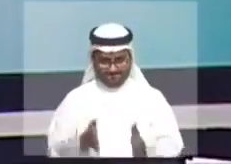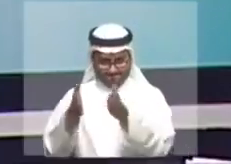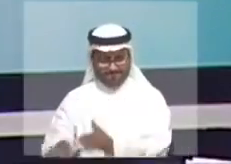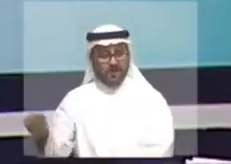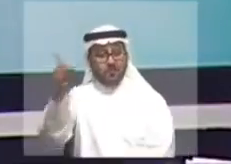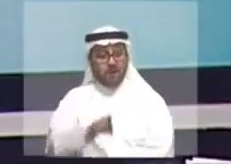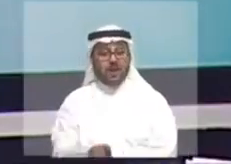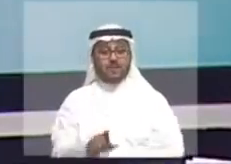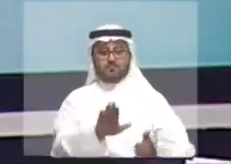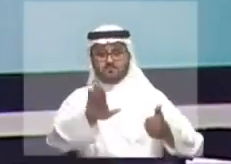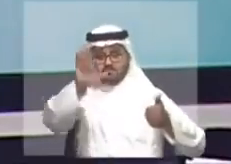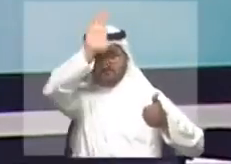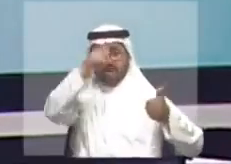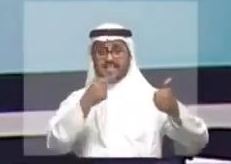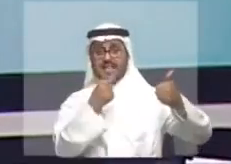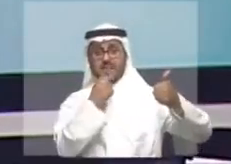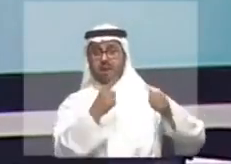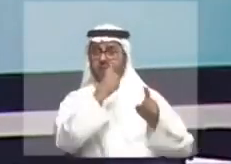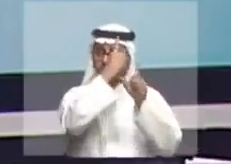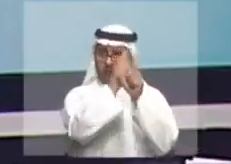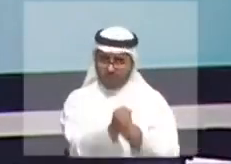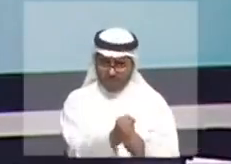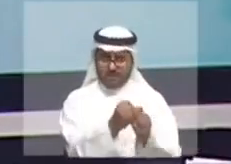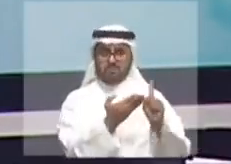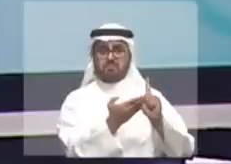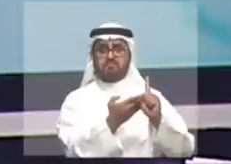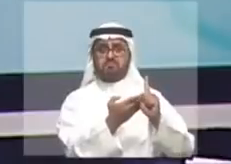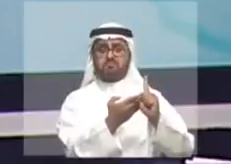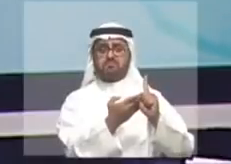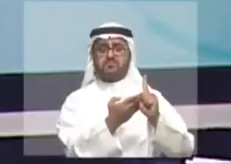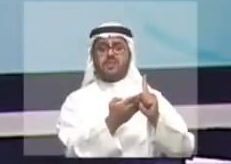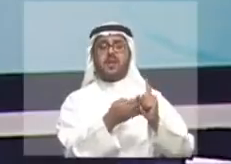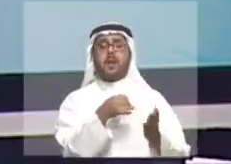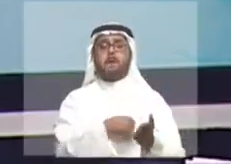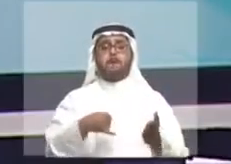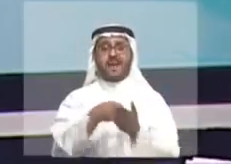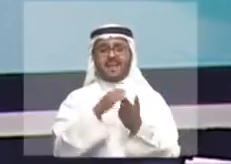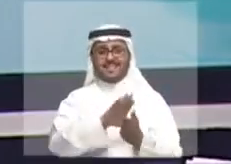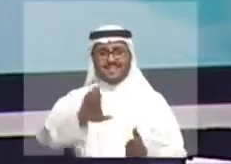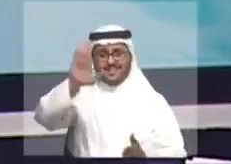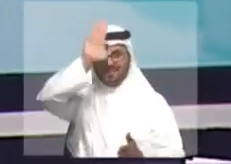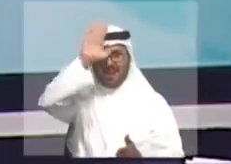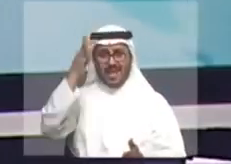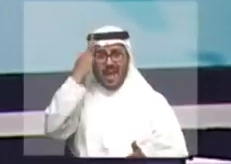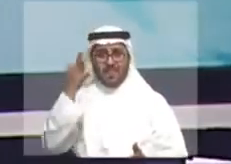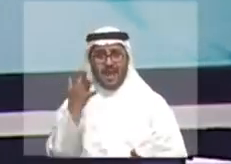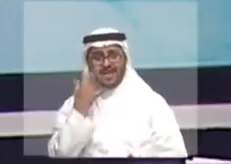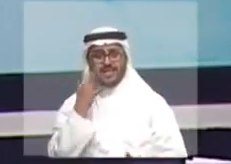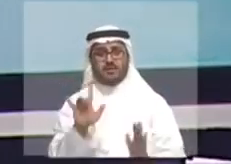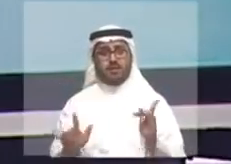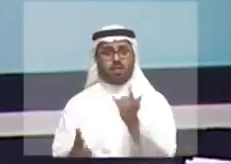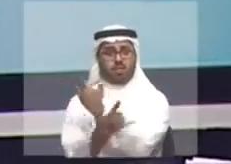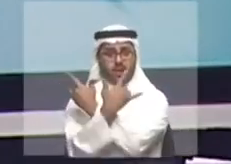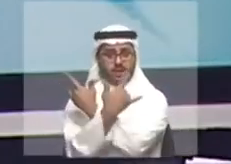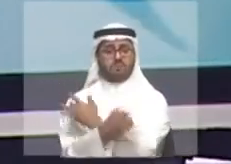كما التقى خادم الحرمين الشريفين الملك سلمان بن عبد العزيز آل سعود يحفظه الله في مركز الملك عبد العزيز الثقافي العالمي في